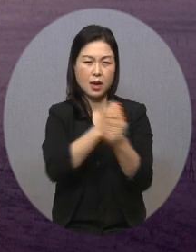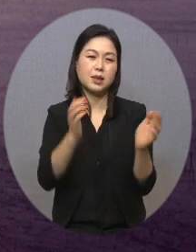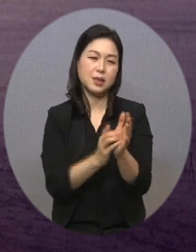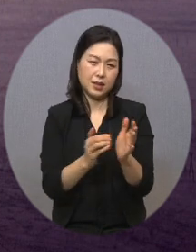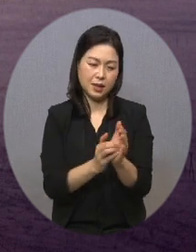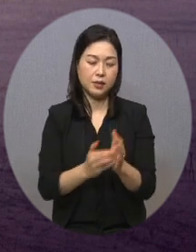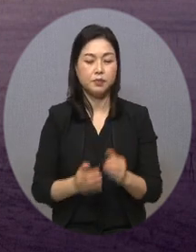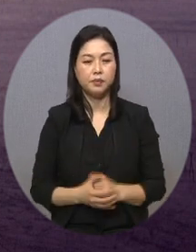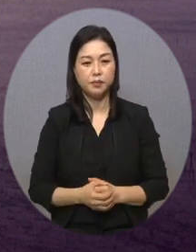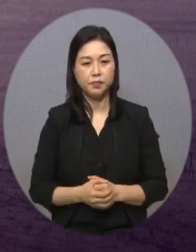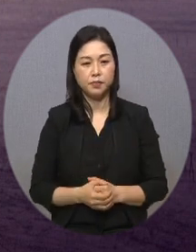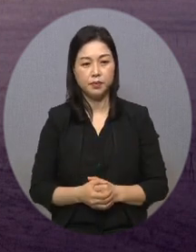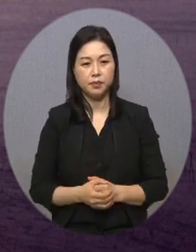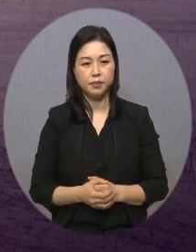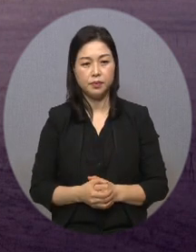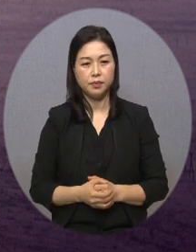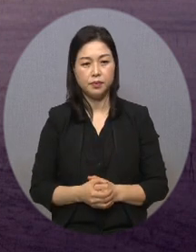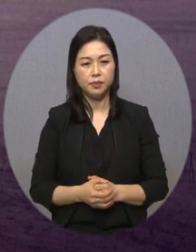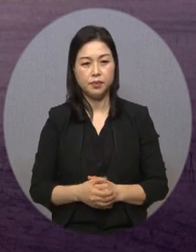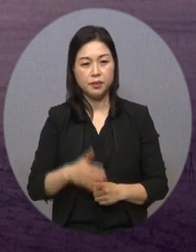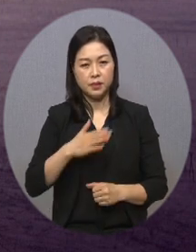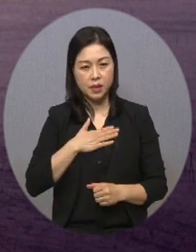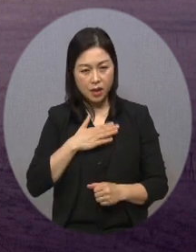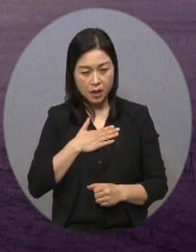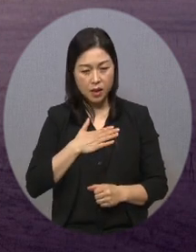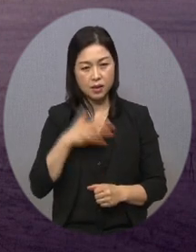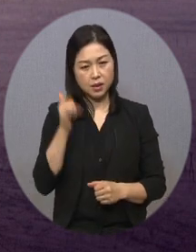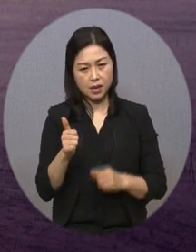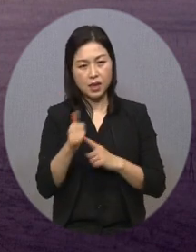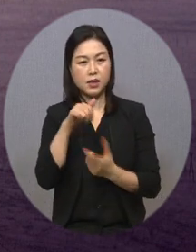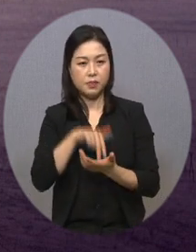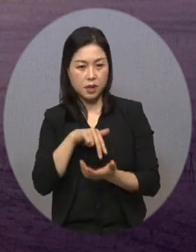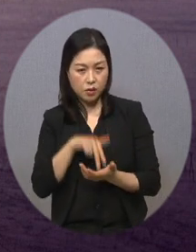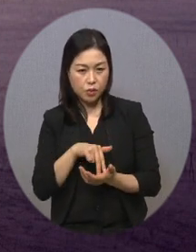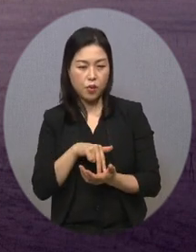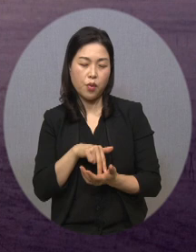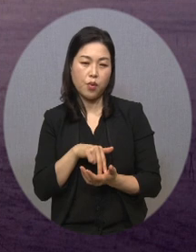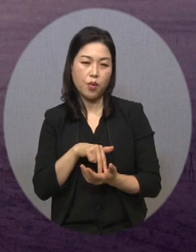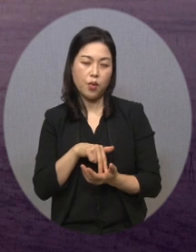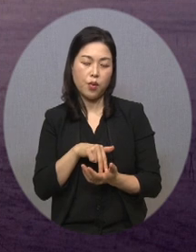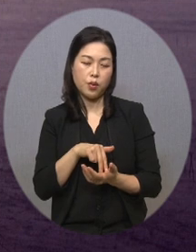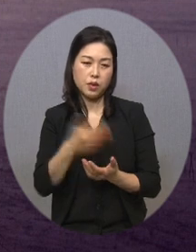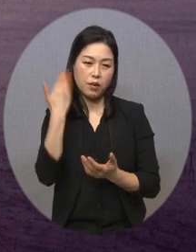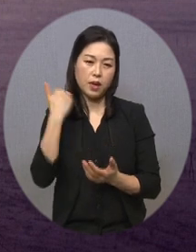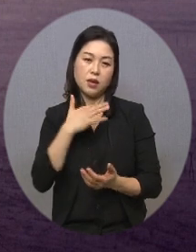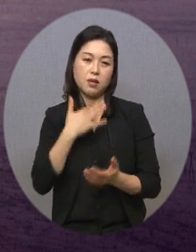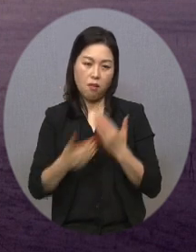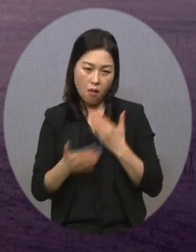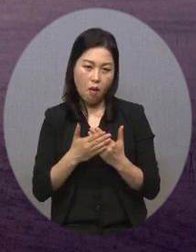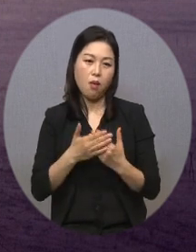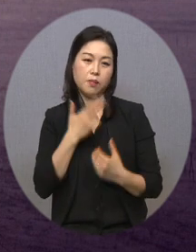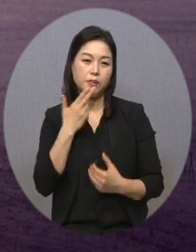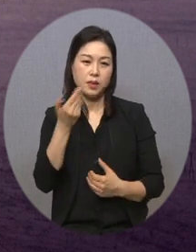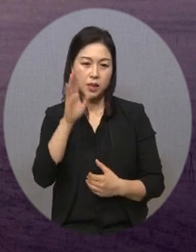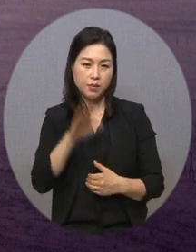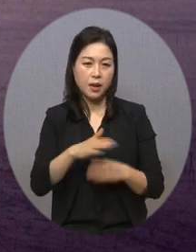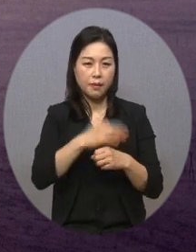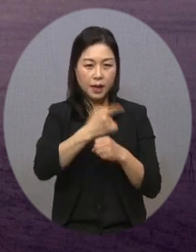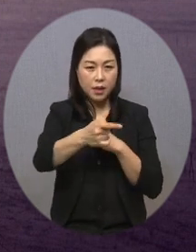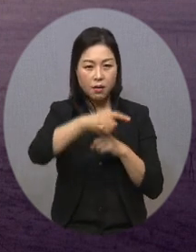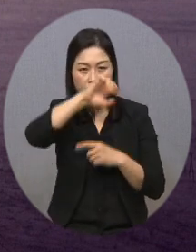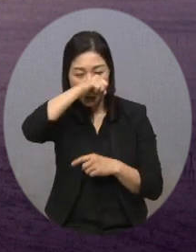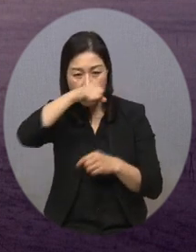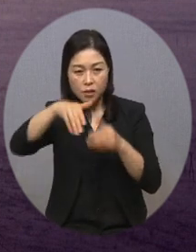돼 있었습니다. 그래서 경자청 의장으로서 한 번도 우리 경제자유국정을 해보지 않았지만은 내년 본회사원 설립